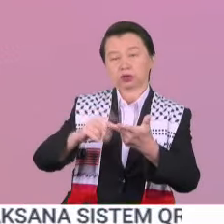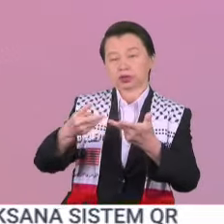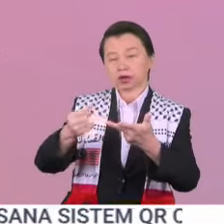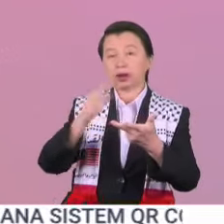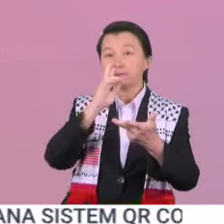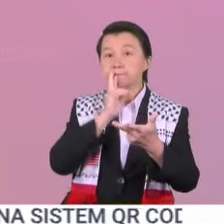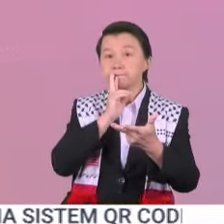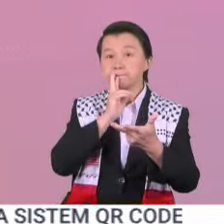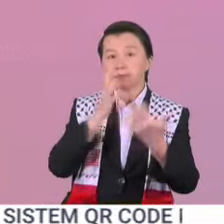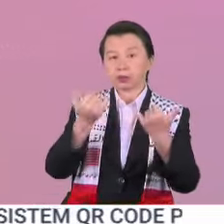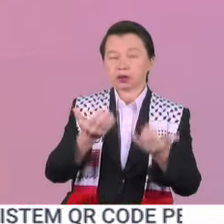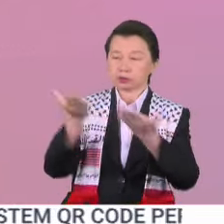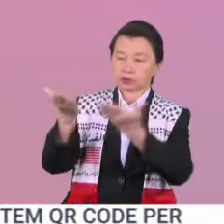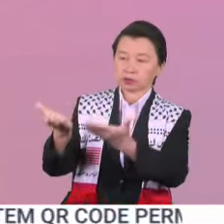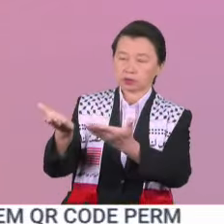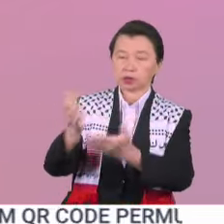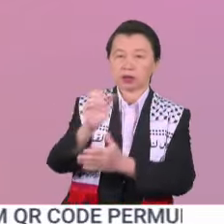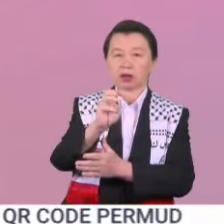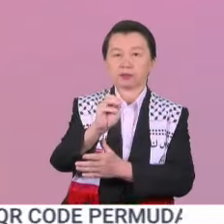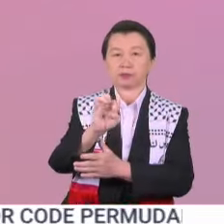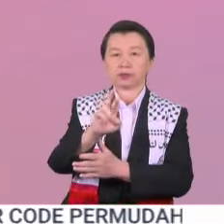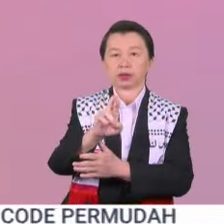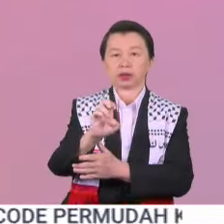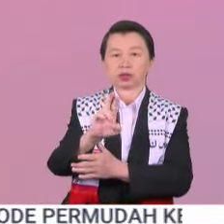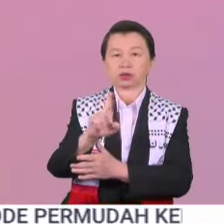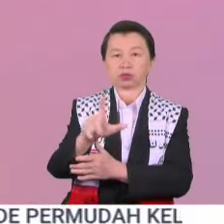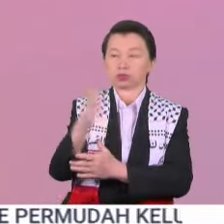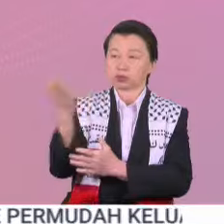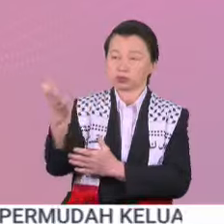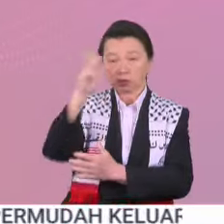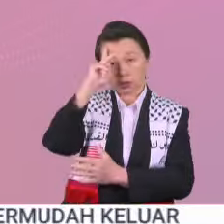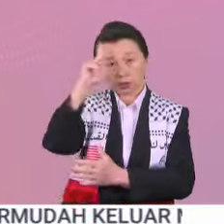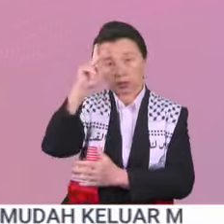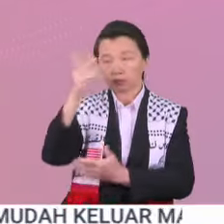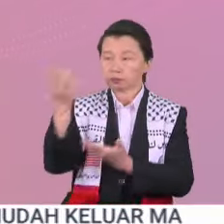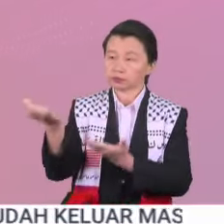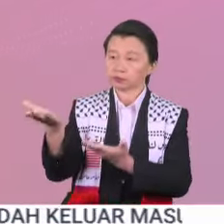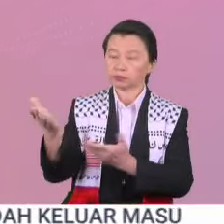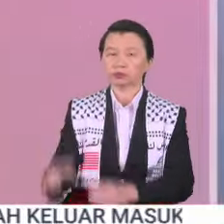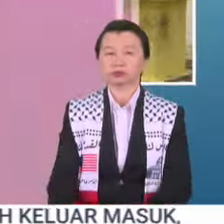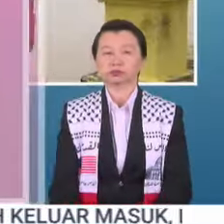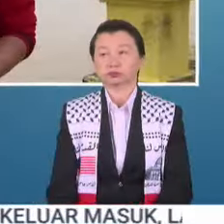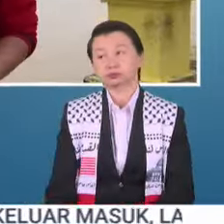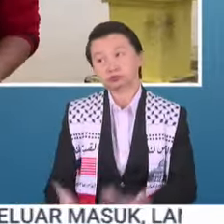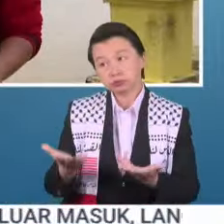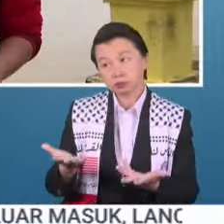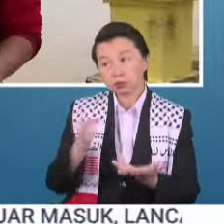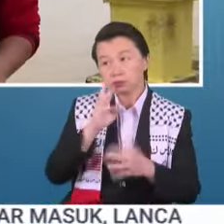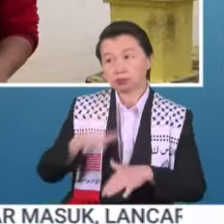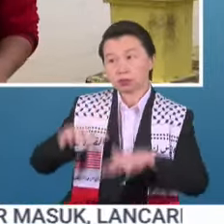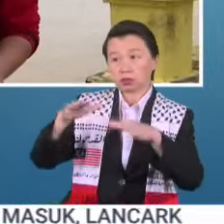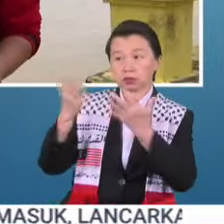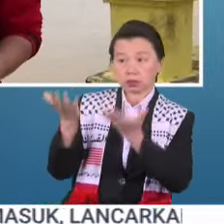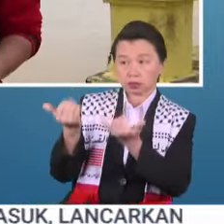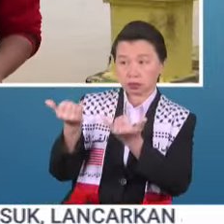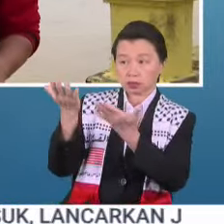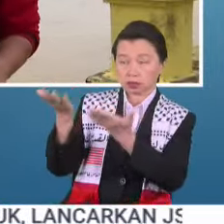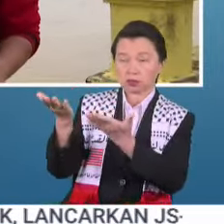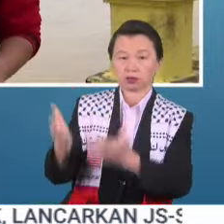Merah. Perinciannya langsung bersama Amirul Hafiz Rosli di Kelantan. Amirul, bagaimana situasi semasa di sana?